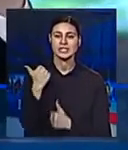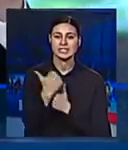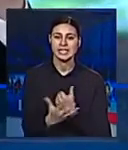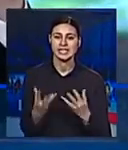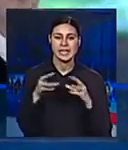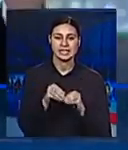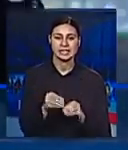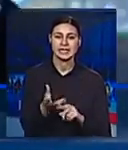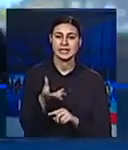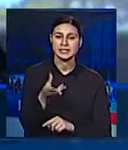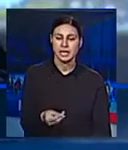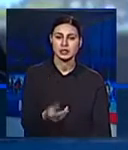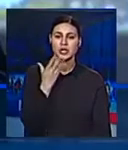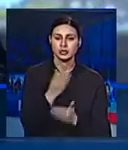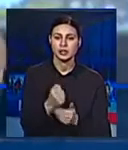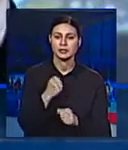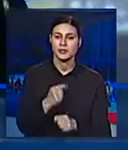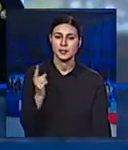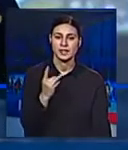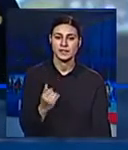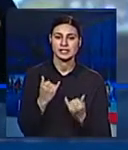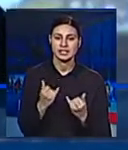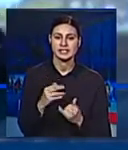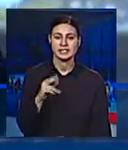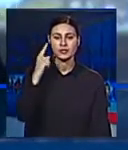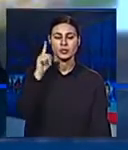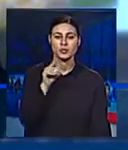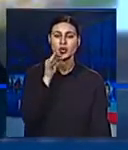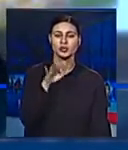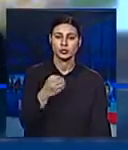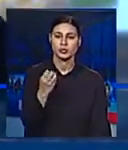ცენტრალიზაცია სრული ამ გადასახადების. ჩვენ გადავდგეთ პირველი ნაბიჯი წელს და